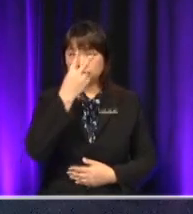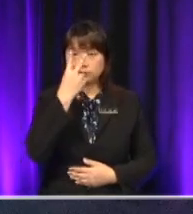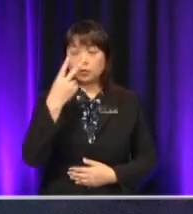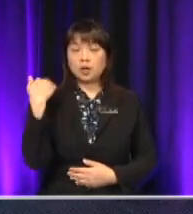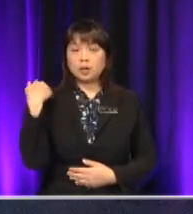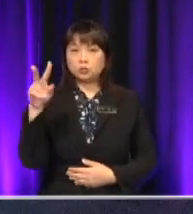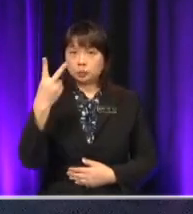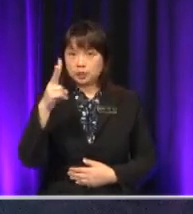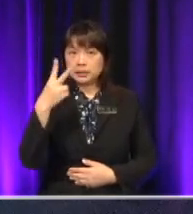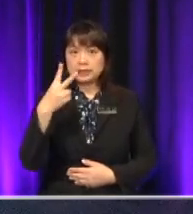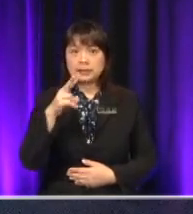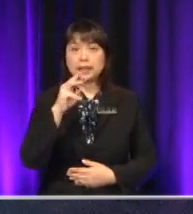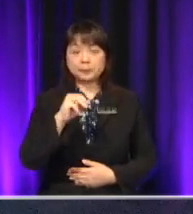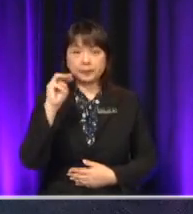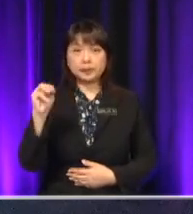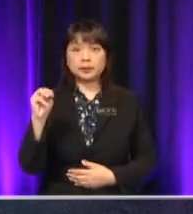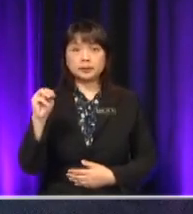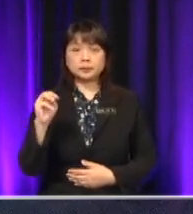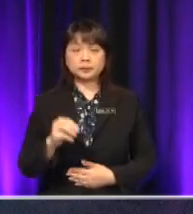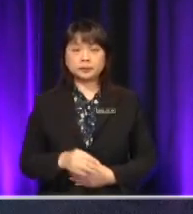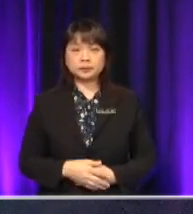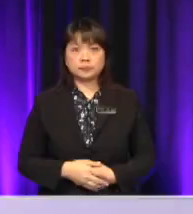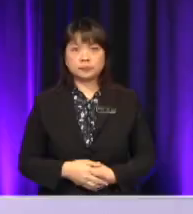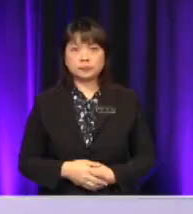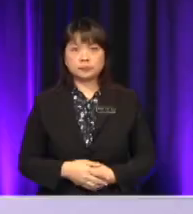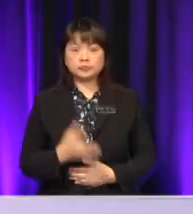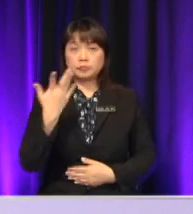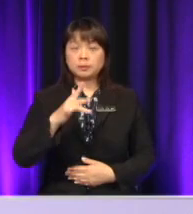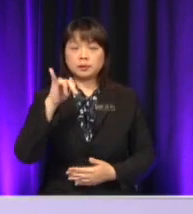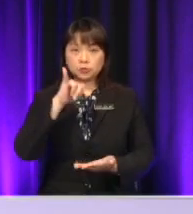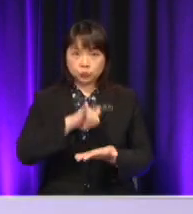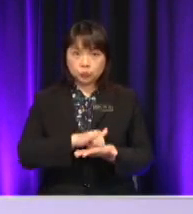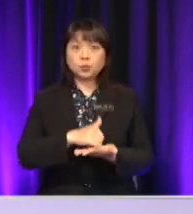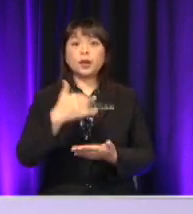ada 12 milimeter. Okey. Kemudian Campur kita dengan ada